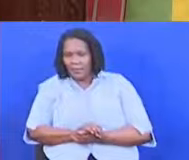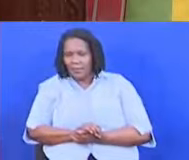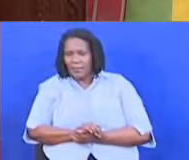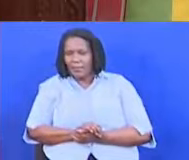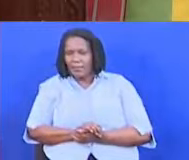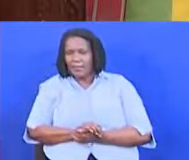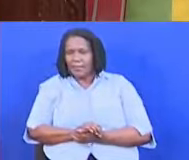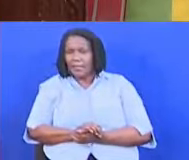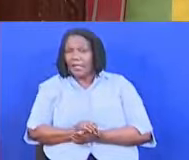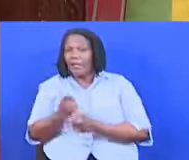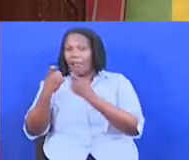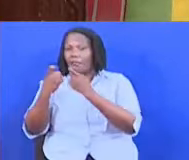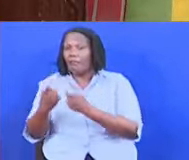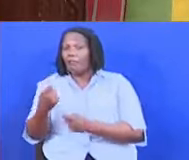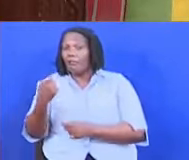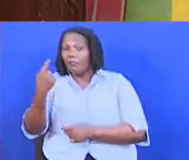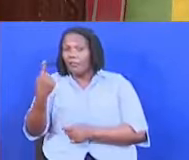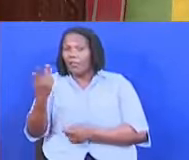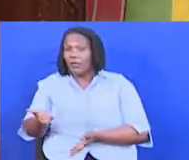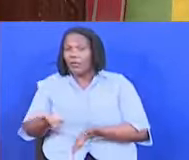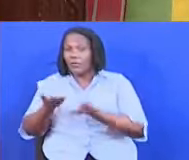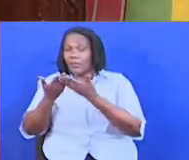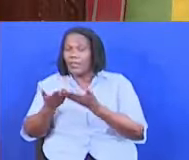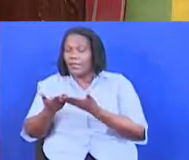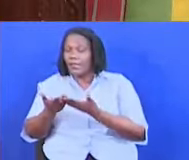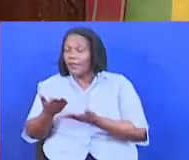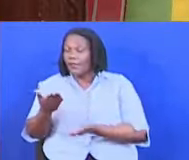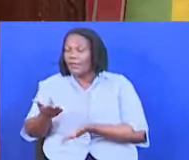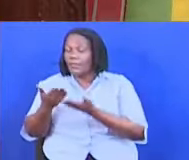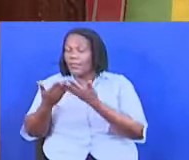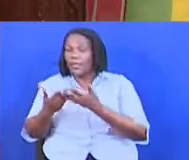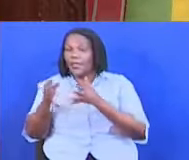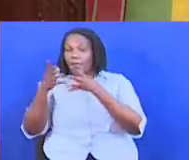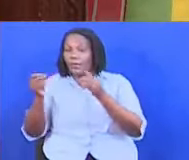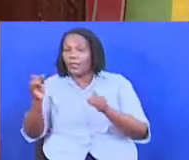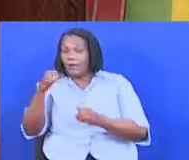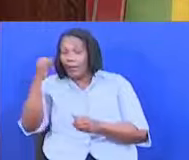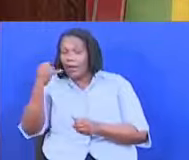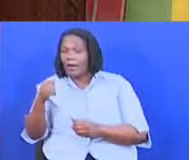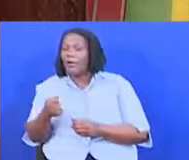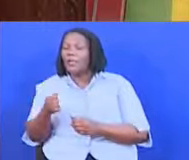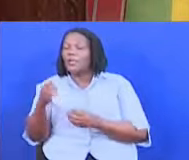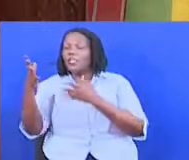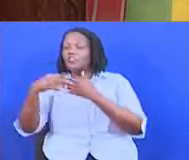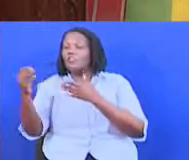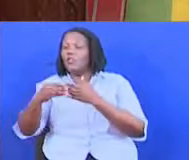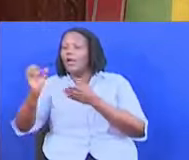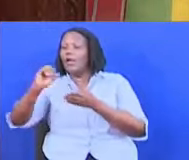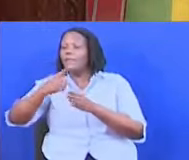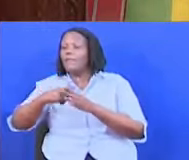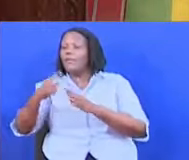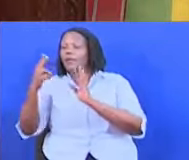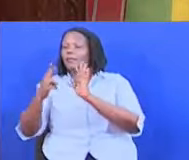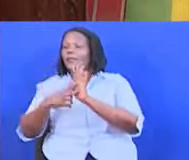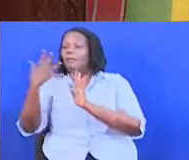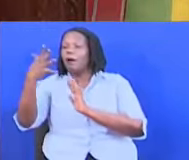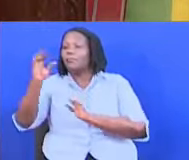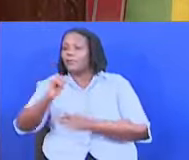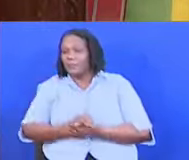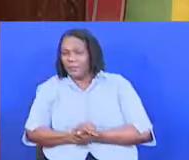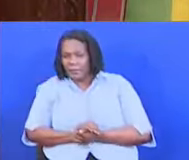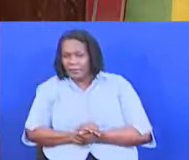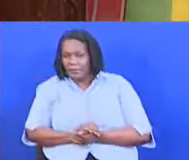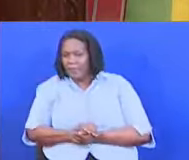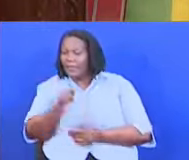hawa watumiaji wa madawa kulevya ni dola 750. Dola 750 watahudumiwa waraibu